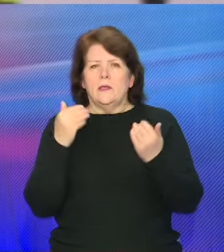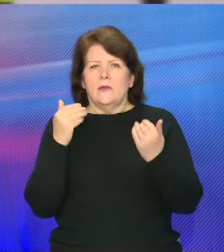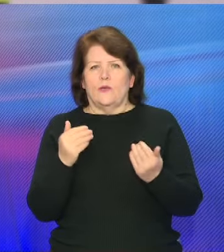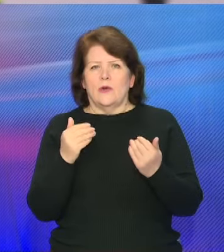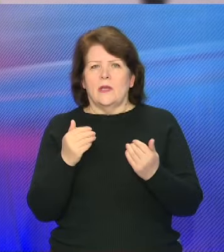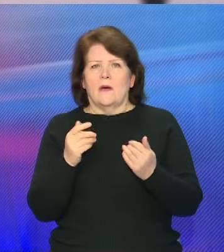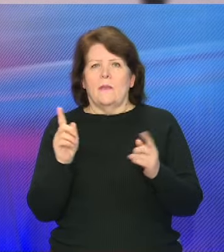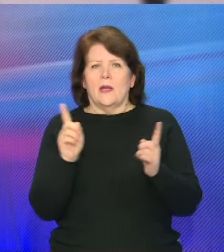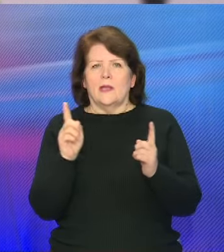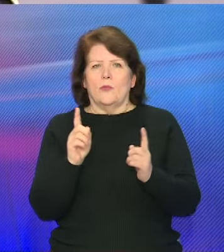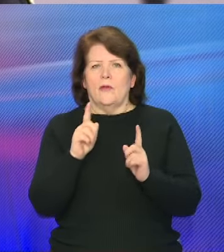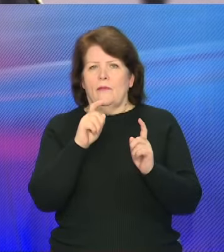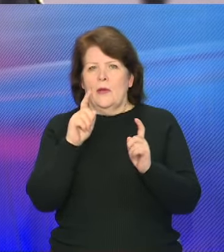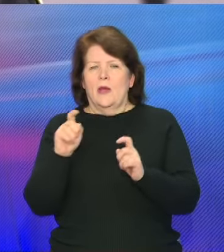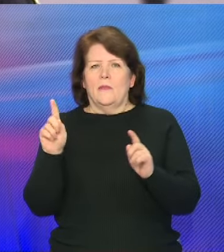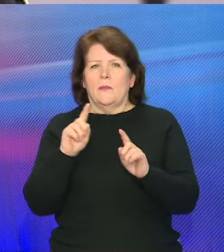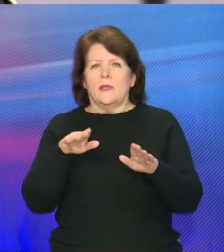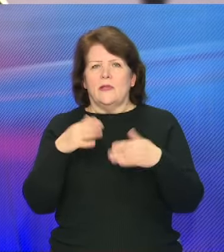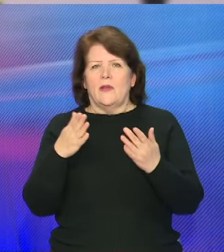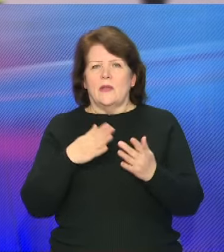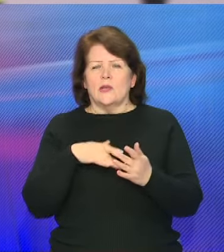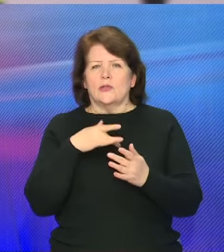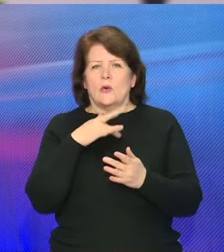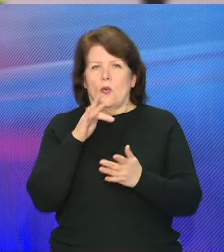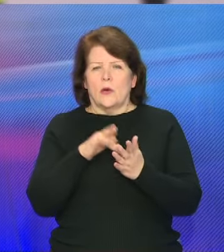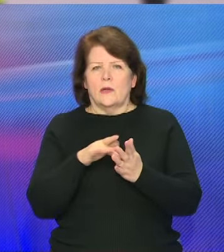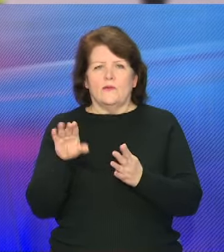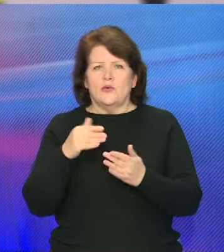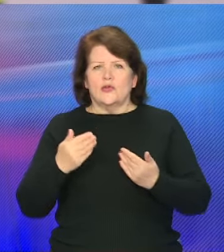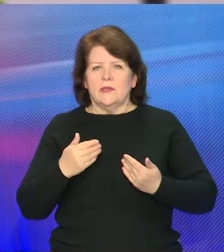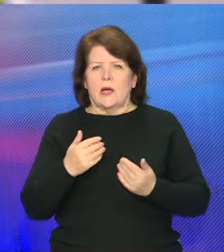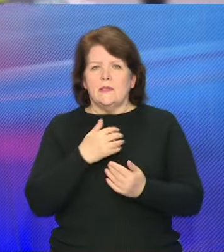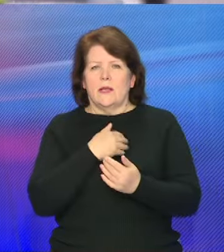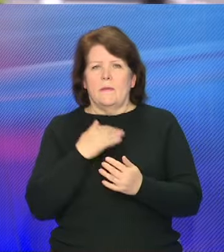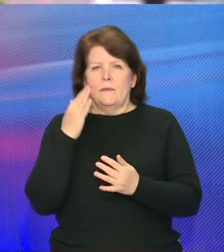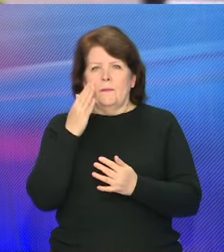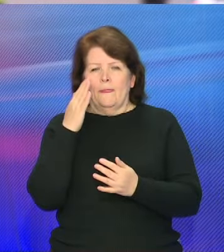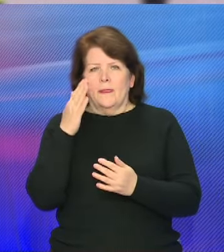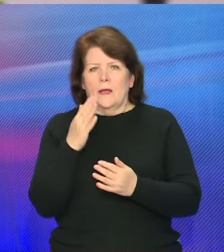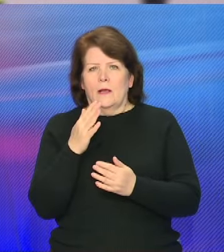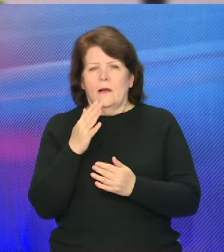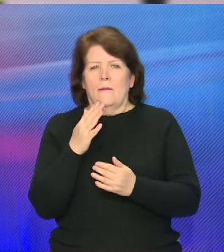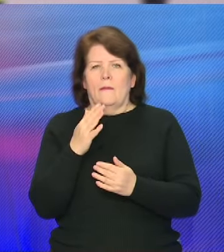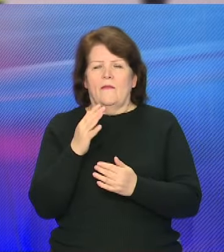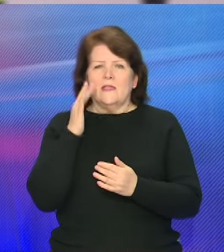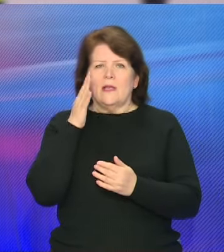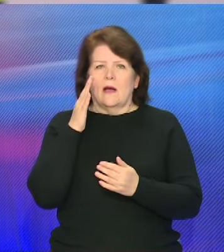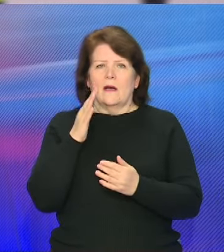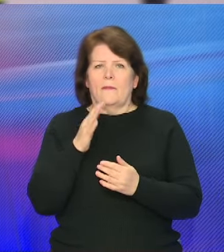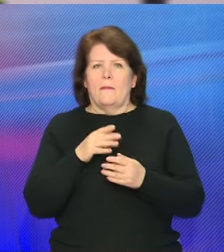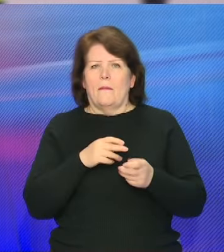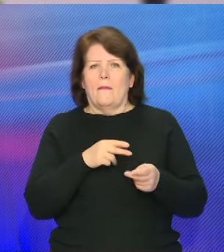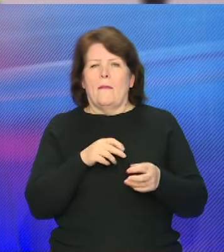поэтому і знімаюсь, тому що представляю наш город. Всю жизнь хотів во снах мечтал, да, погонять по нашим